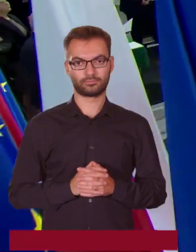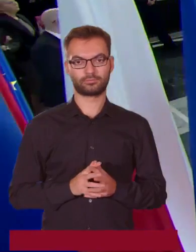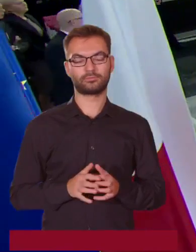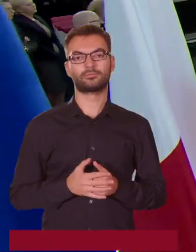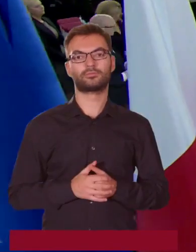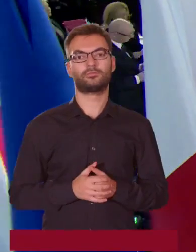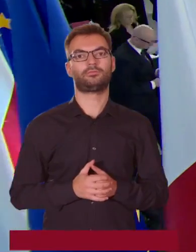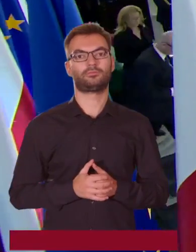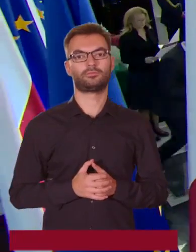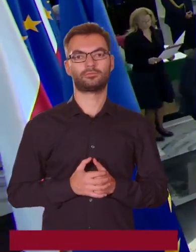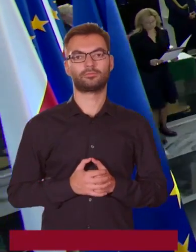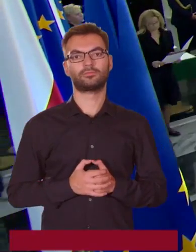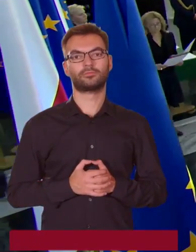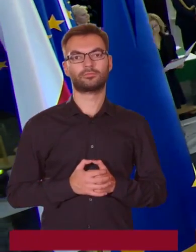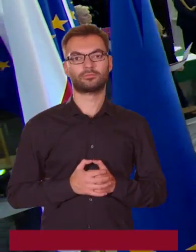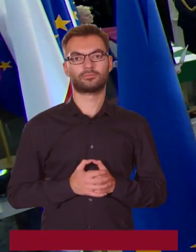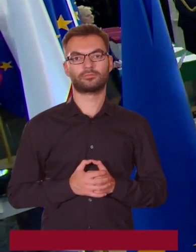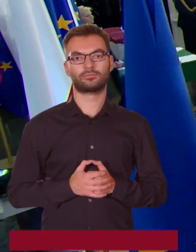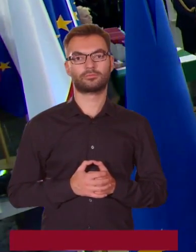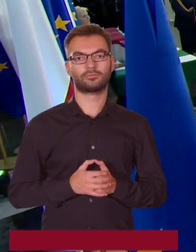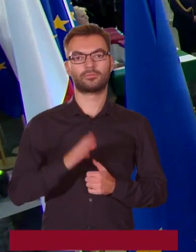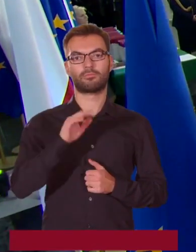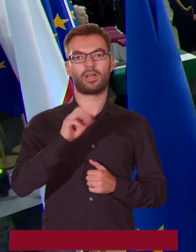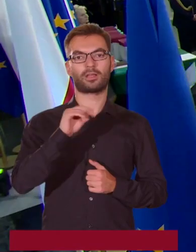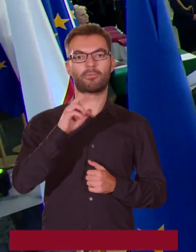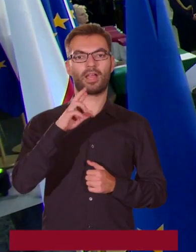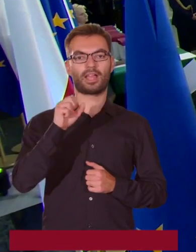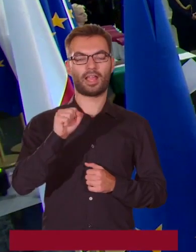Poproszę panią Barbarę Dolniak.